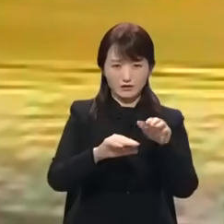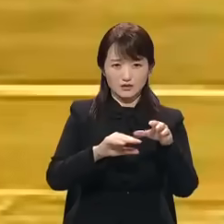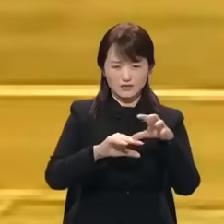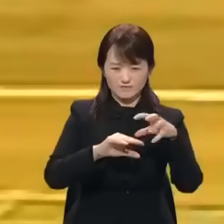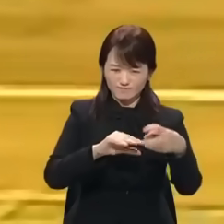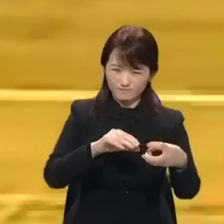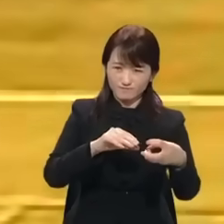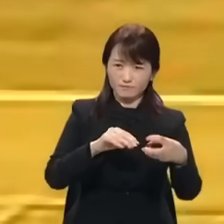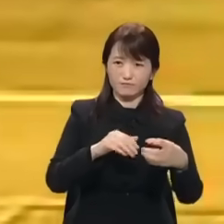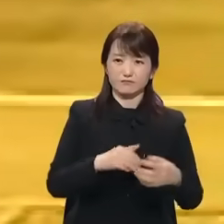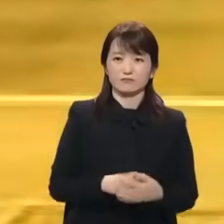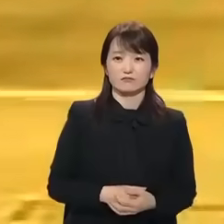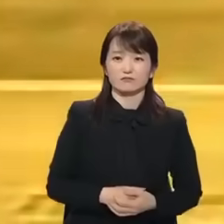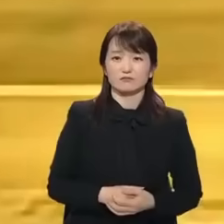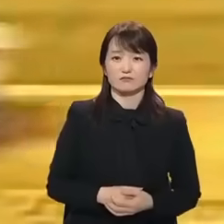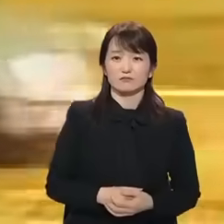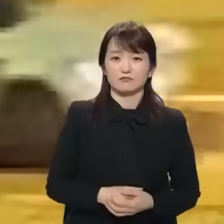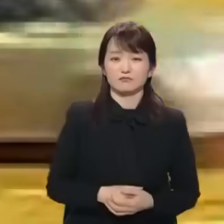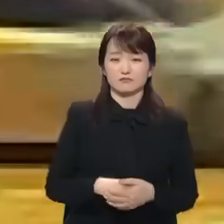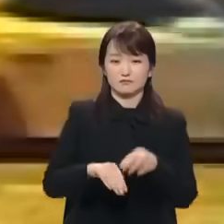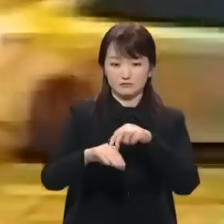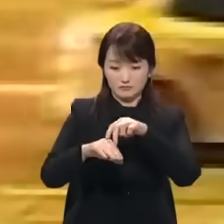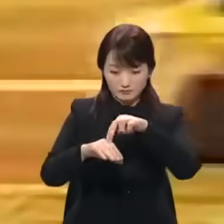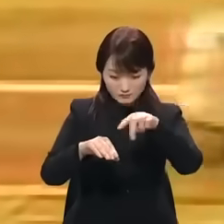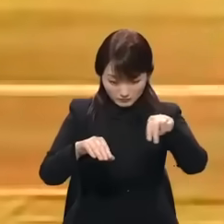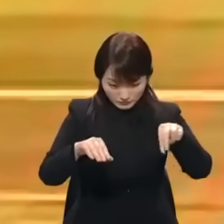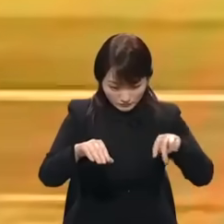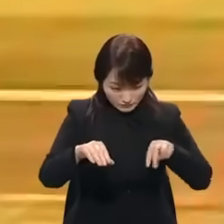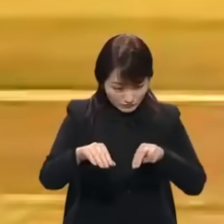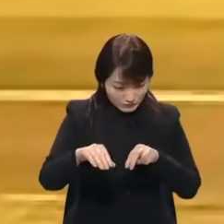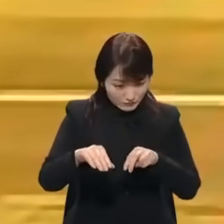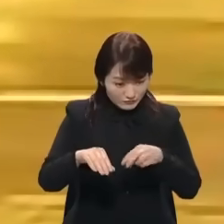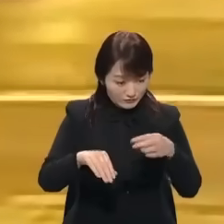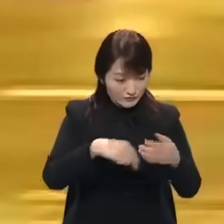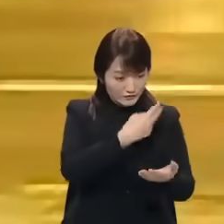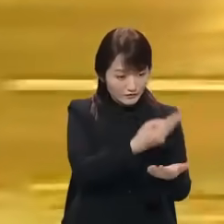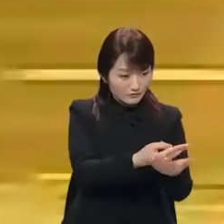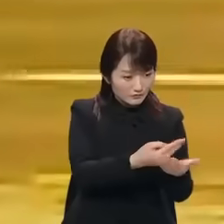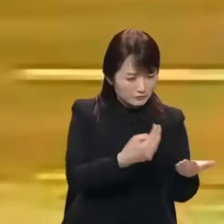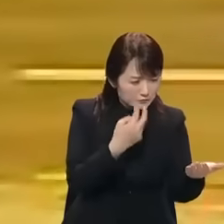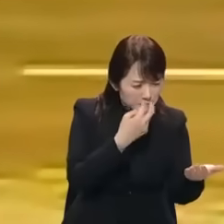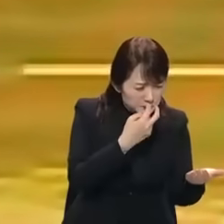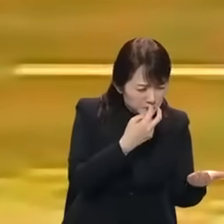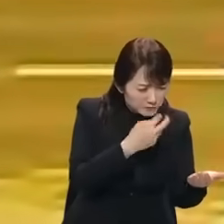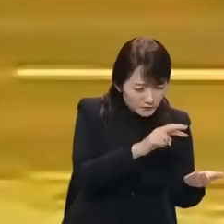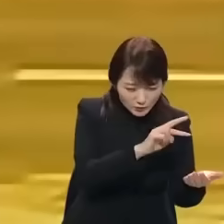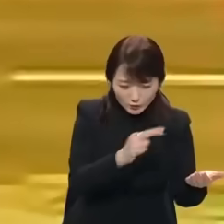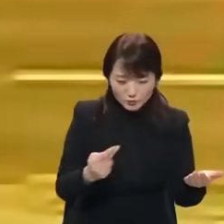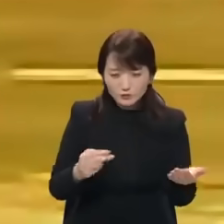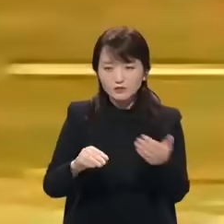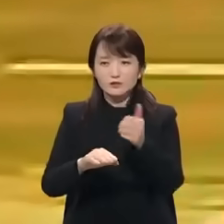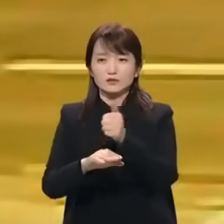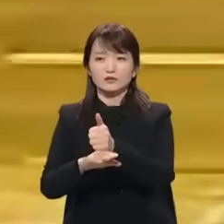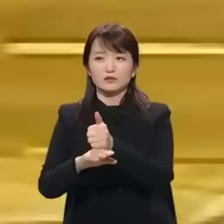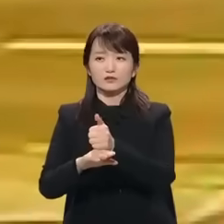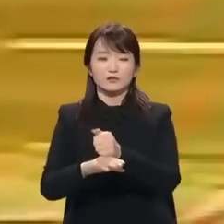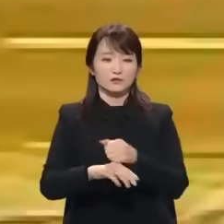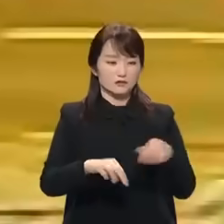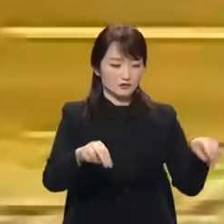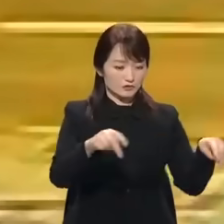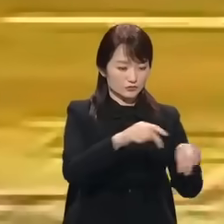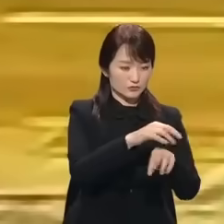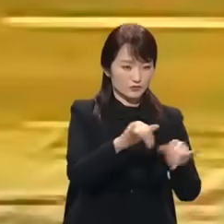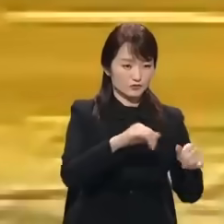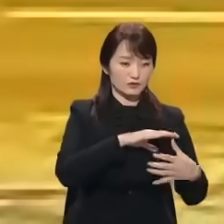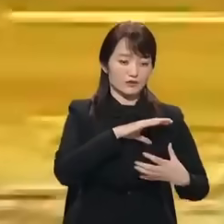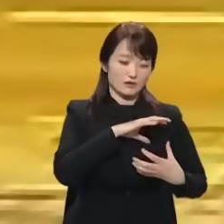훼손이 됐는데 운전자는 여기서 내려서 쓰러진 사람들을 살피는 싶더니 다시 차량으로 돌아갑니다이 보행자 세 명은 심정지